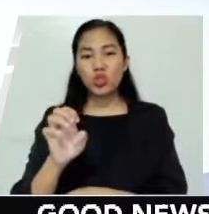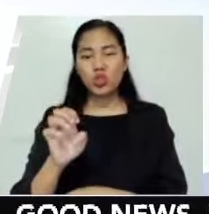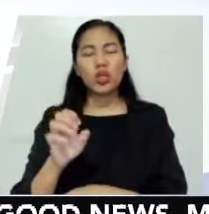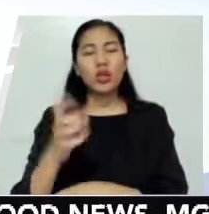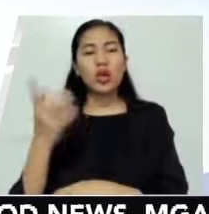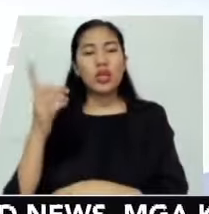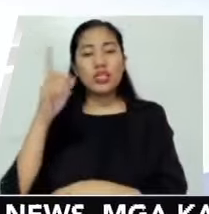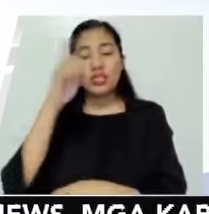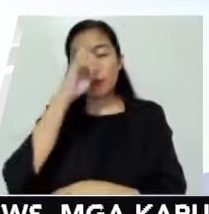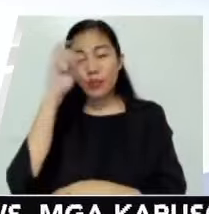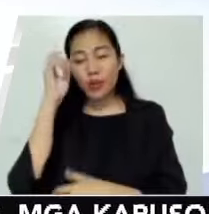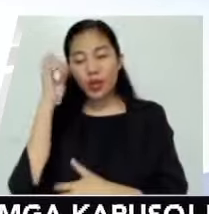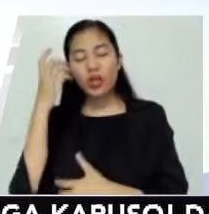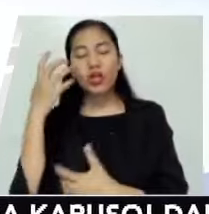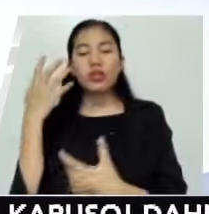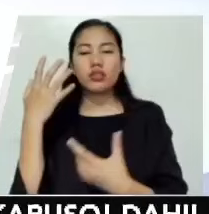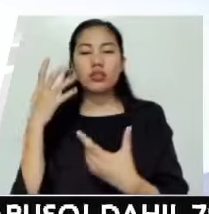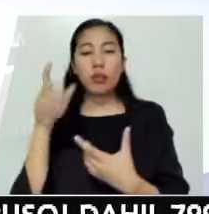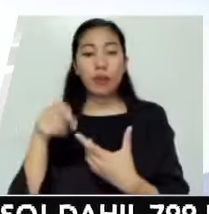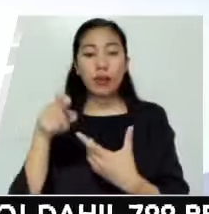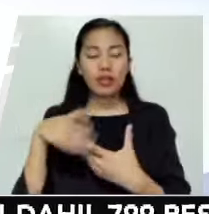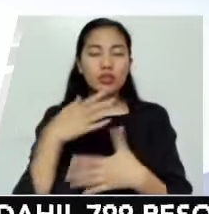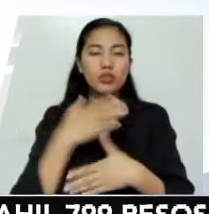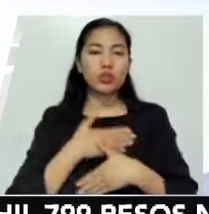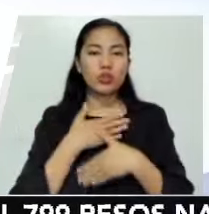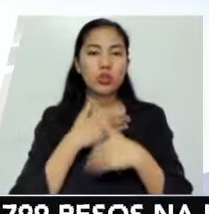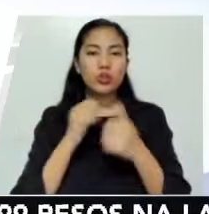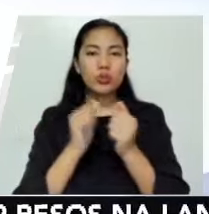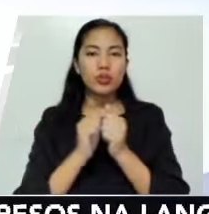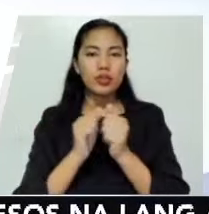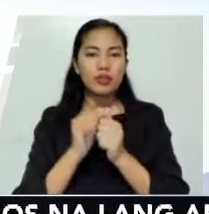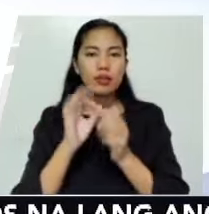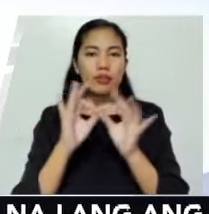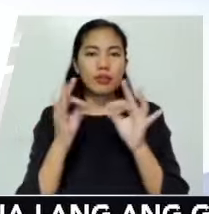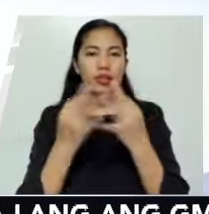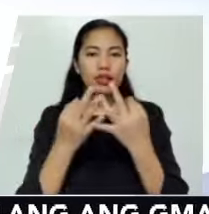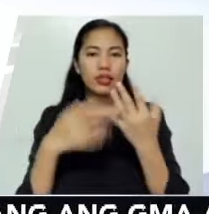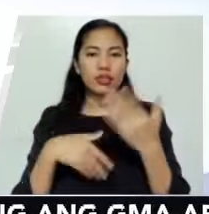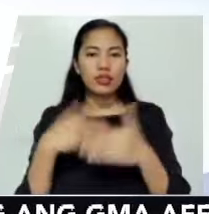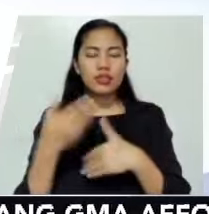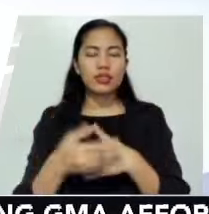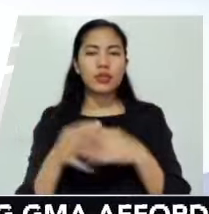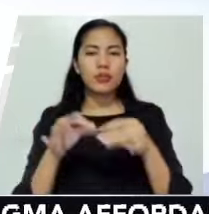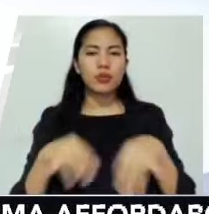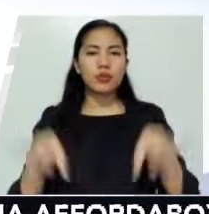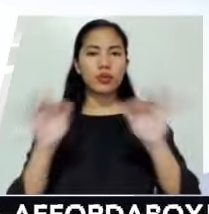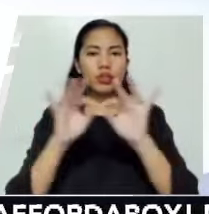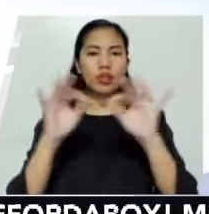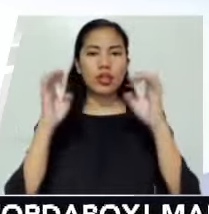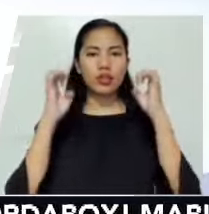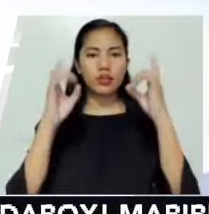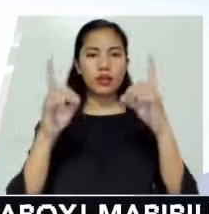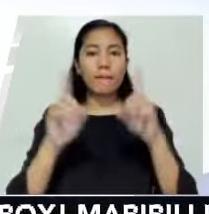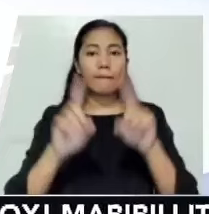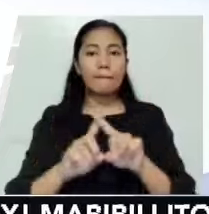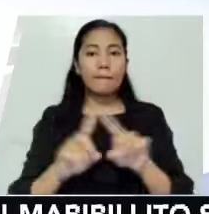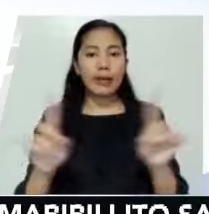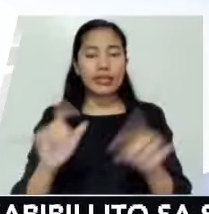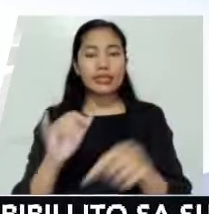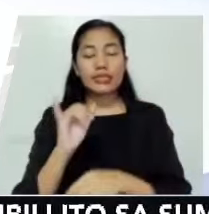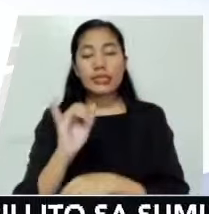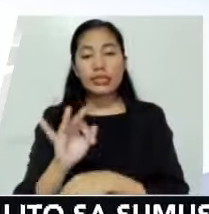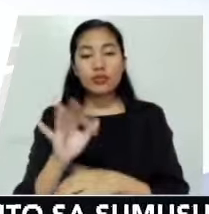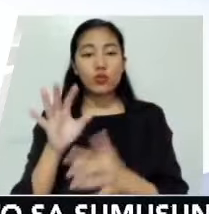kasama ang family nila. Dagdag naman ni John Vincent Ocampo, importante naman ang edukasyon. Pero kung papapiliin ka